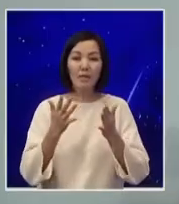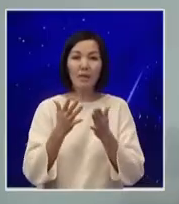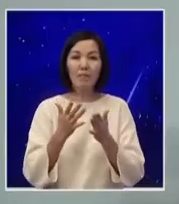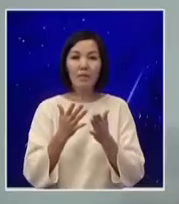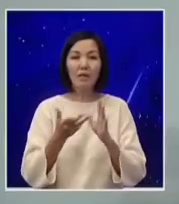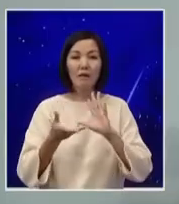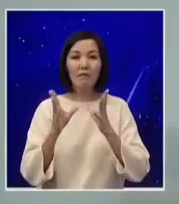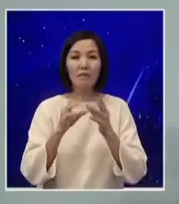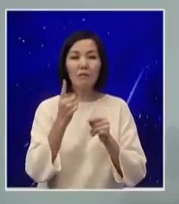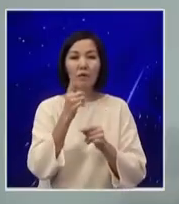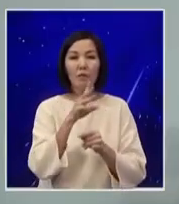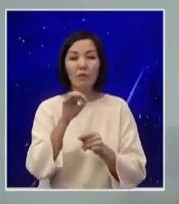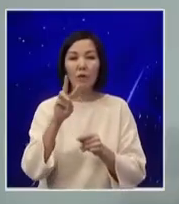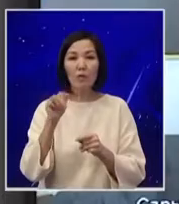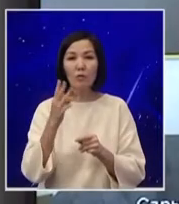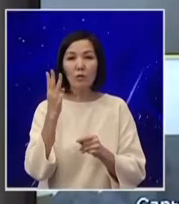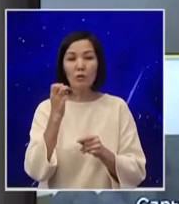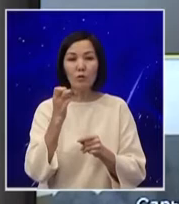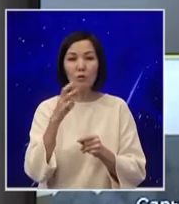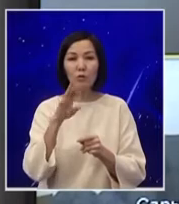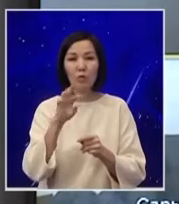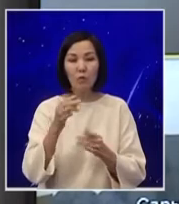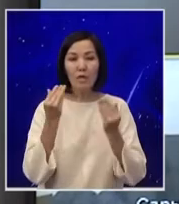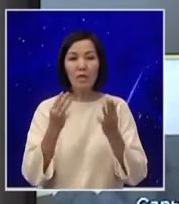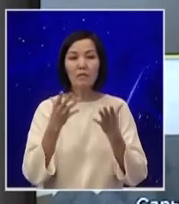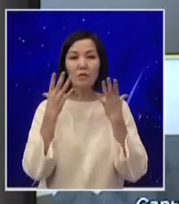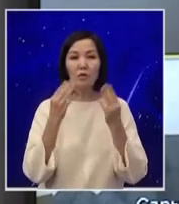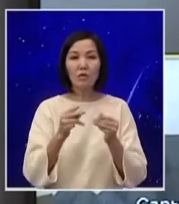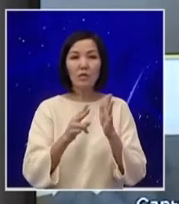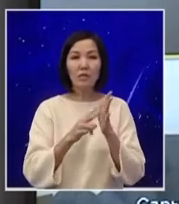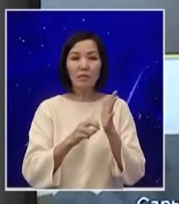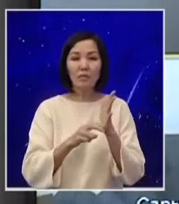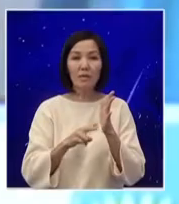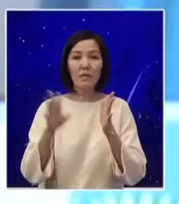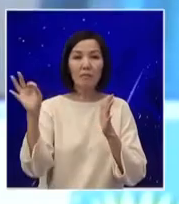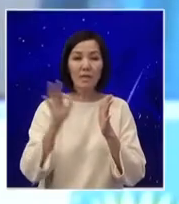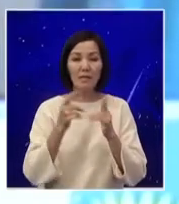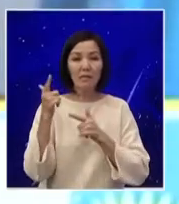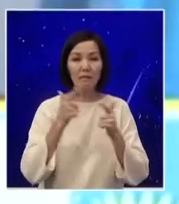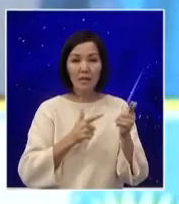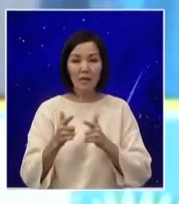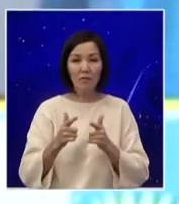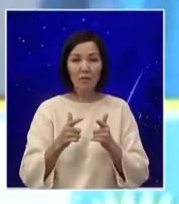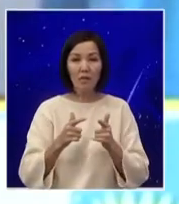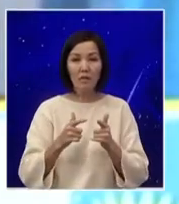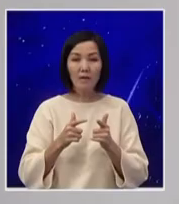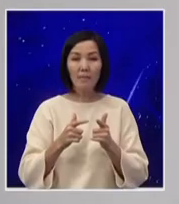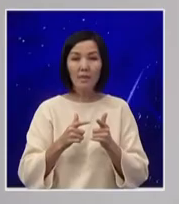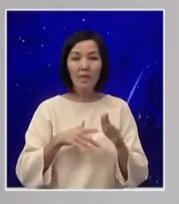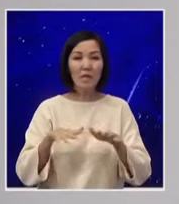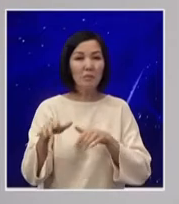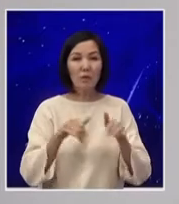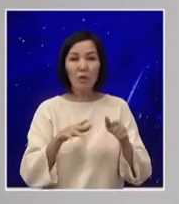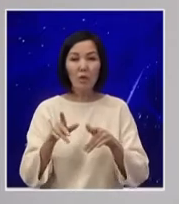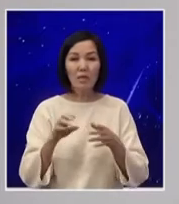составляет более 1 миллиона 300 тысяч тонн на сегодняшний день 70 процентов уже заготовлена ажиотажа и спекуляции нет